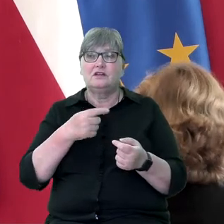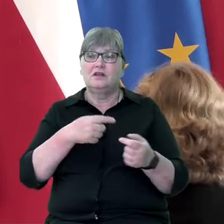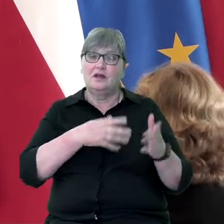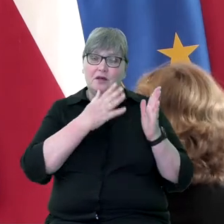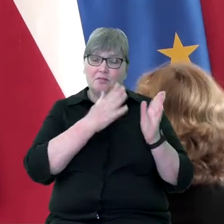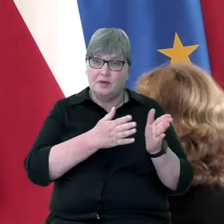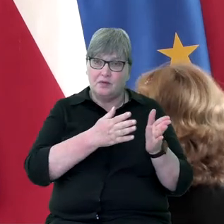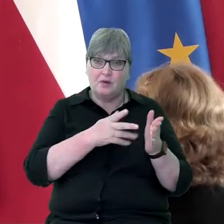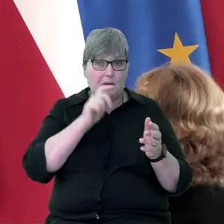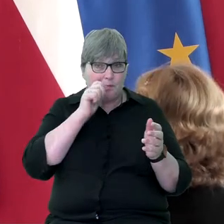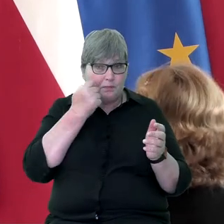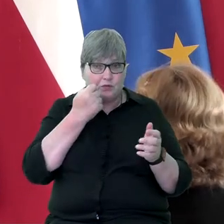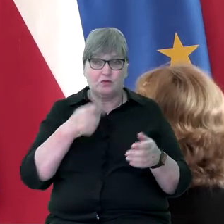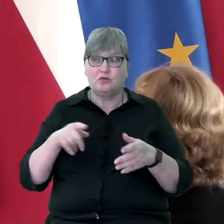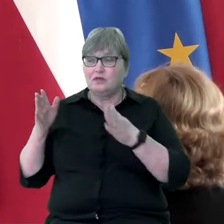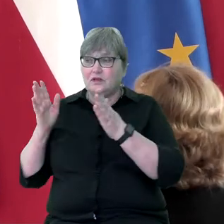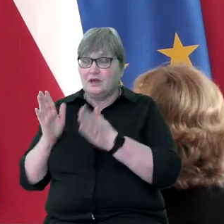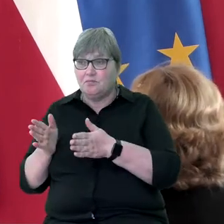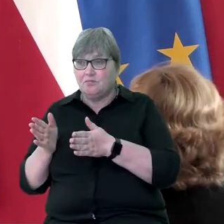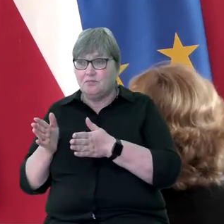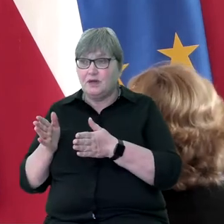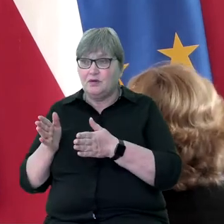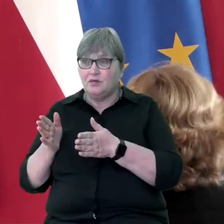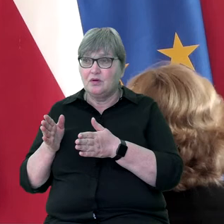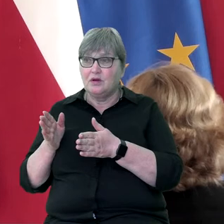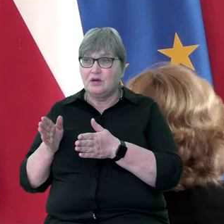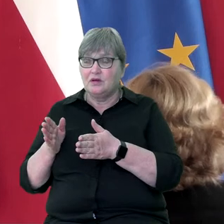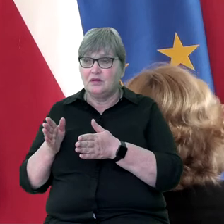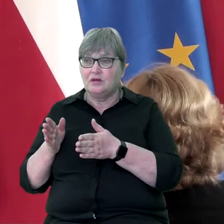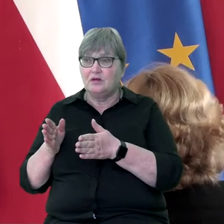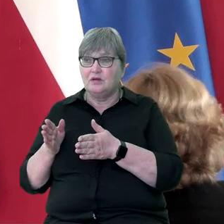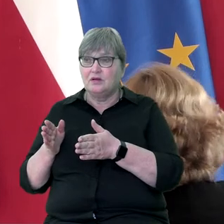a no, niezjednoczoną, ale